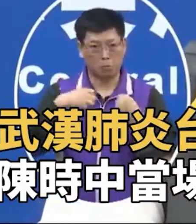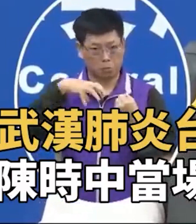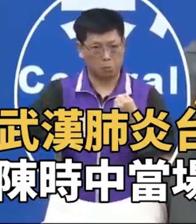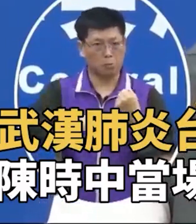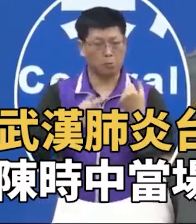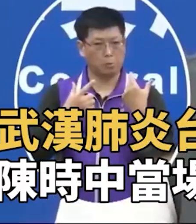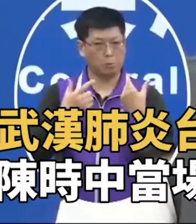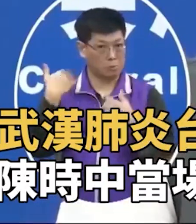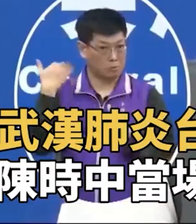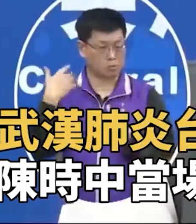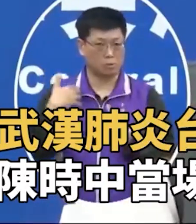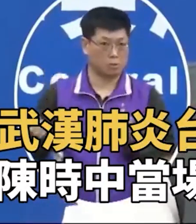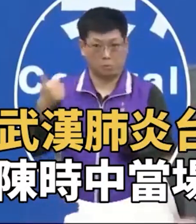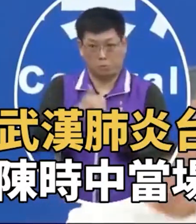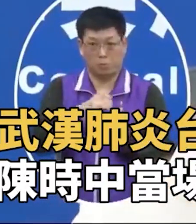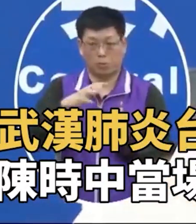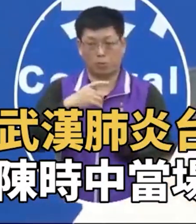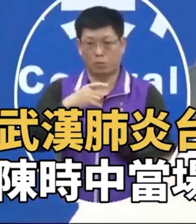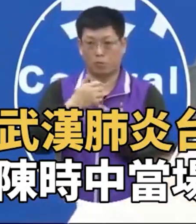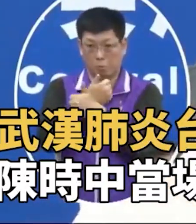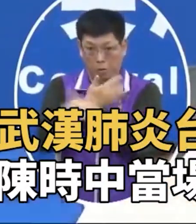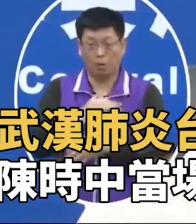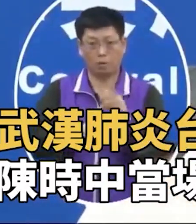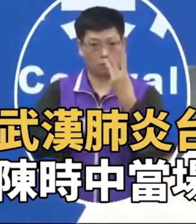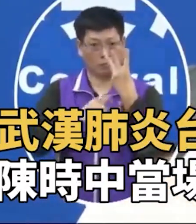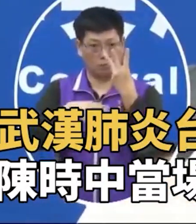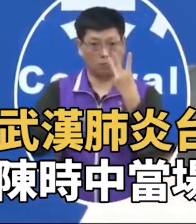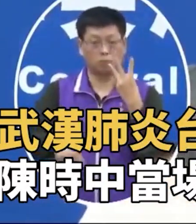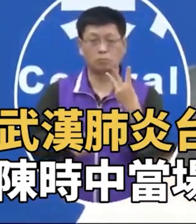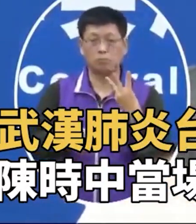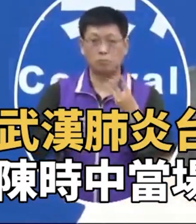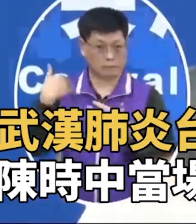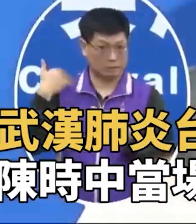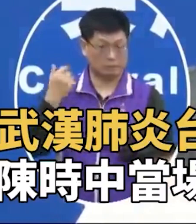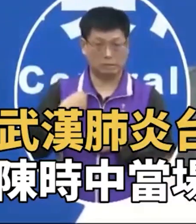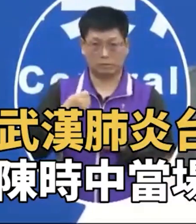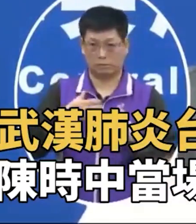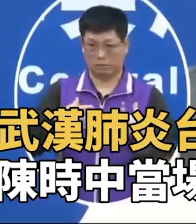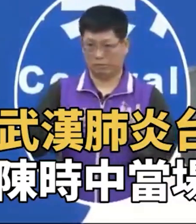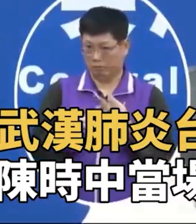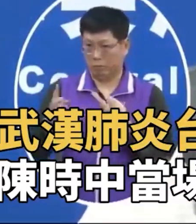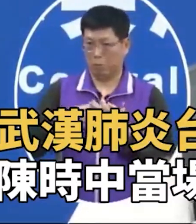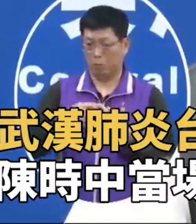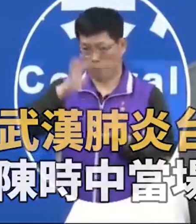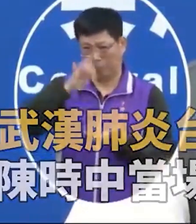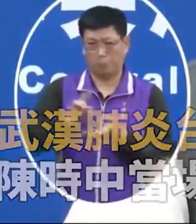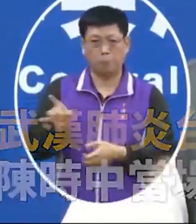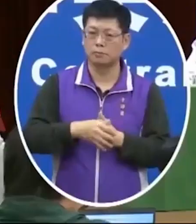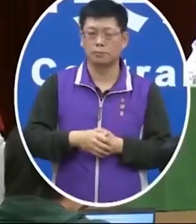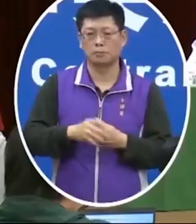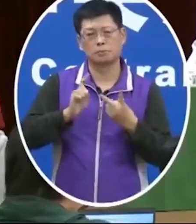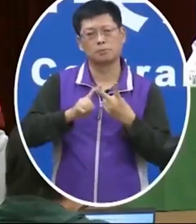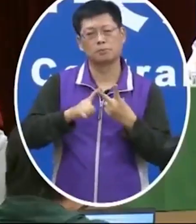说，哎，好像有三个哈、哦，有在这之前的这个行程当中，哦，有三个人啊曾经感染到这个病